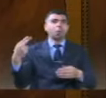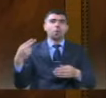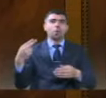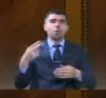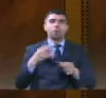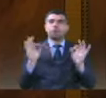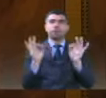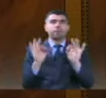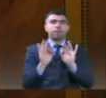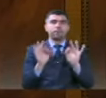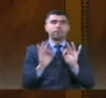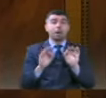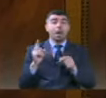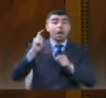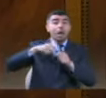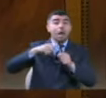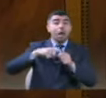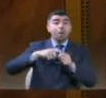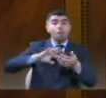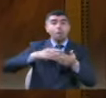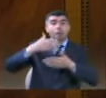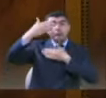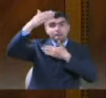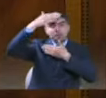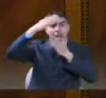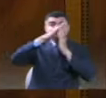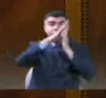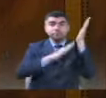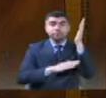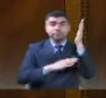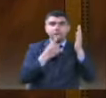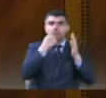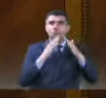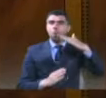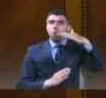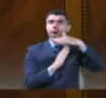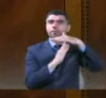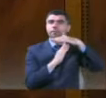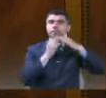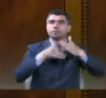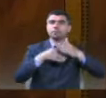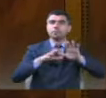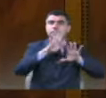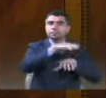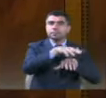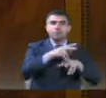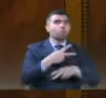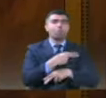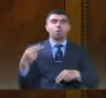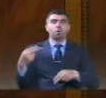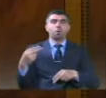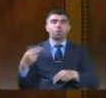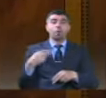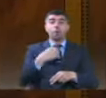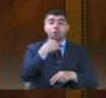المركزيات العريقة بطبيعة الحال قطعت هذا اليوم الاحتفالي اللي كان خاص الحكومة